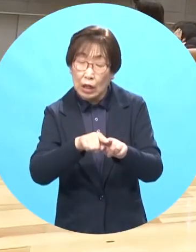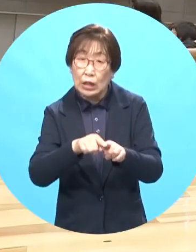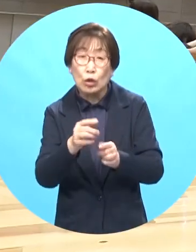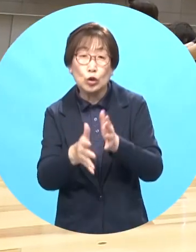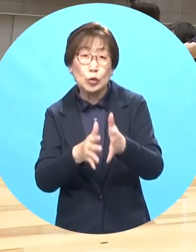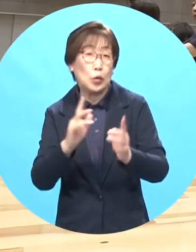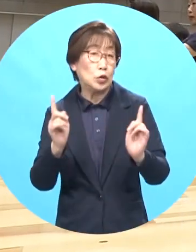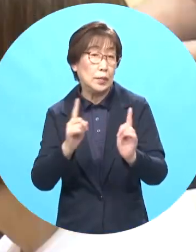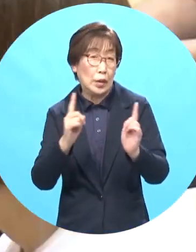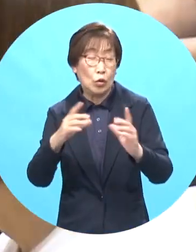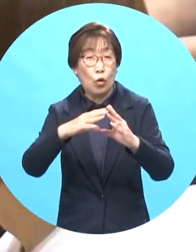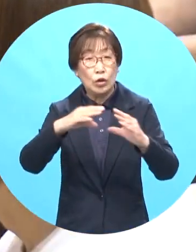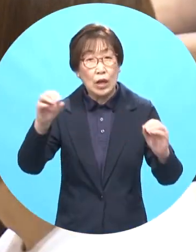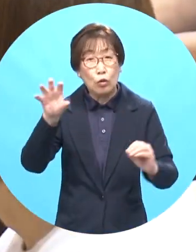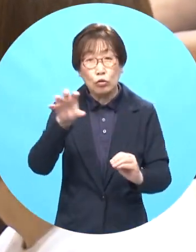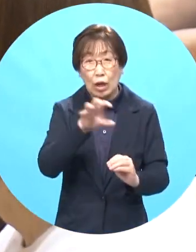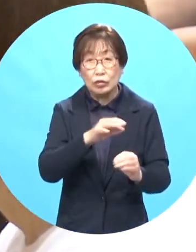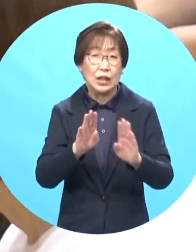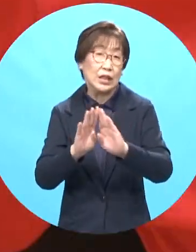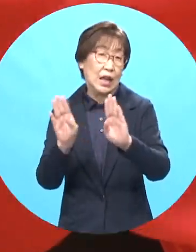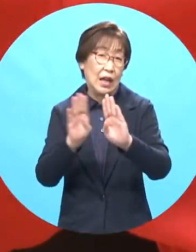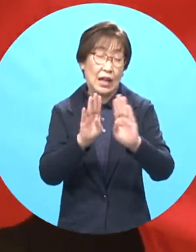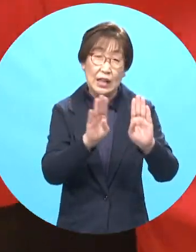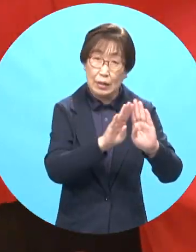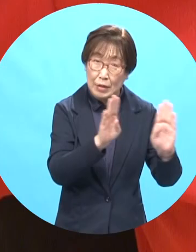地で開かれています。